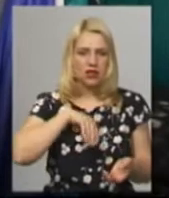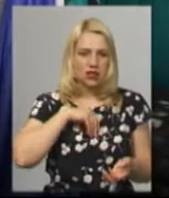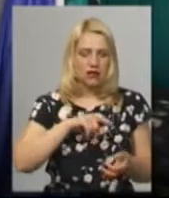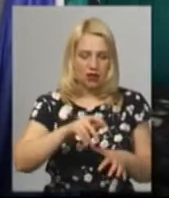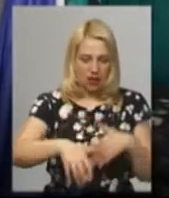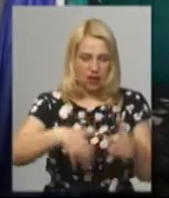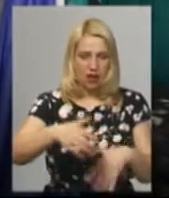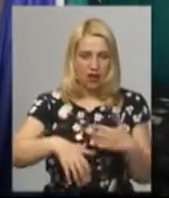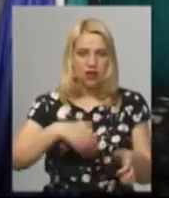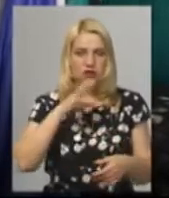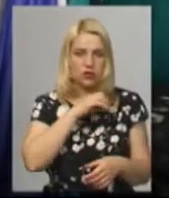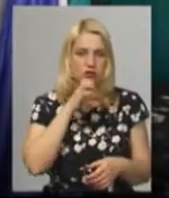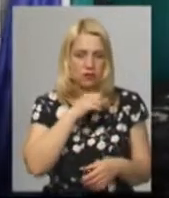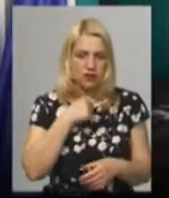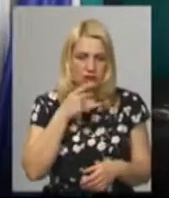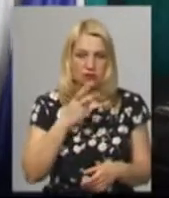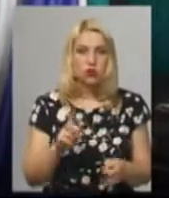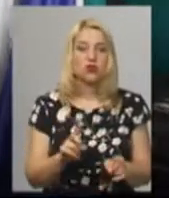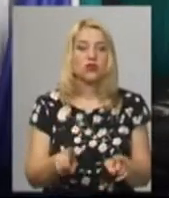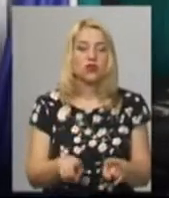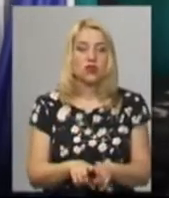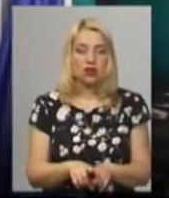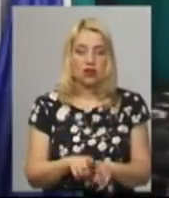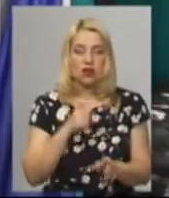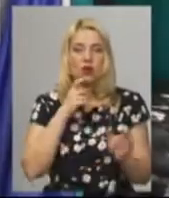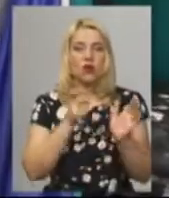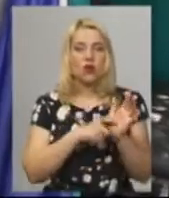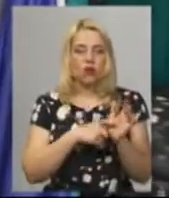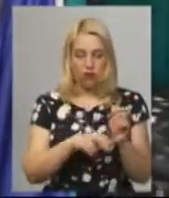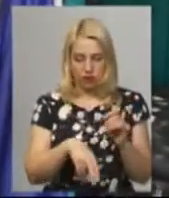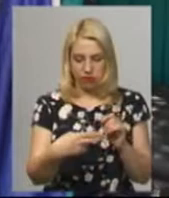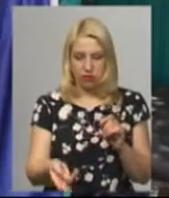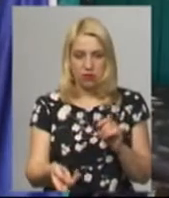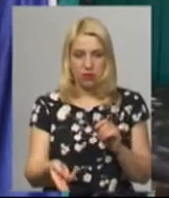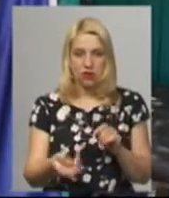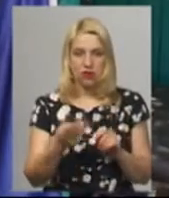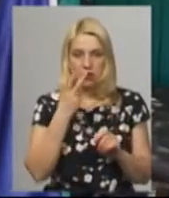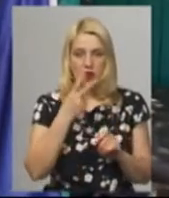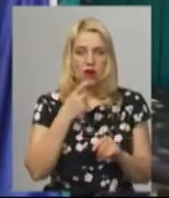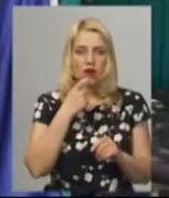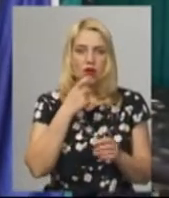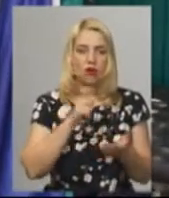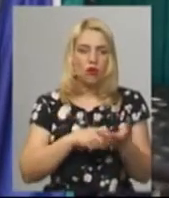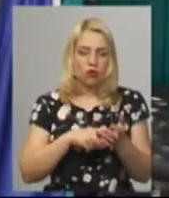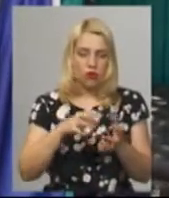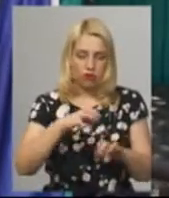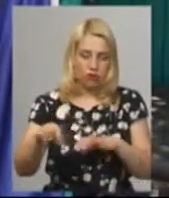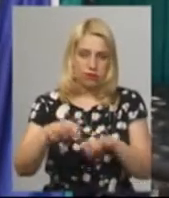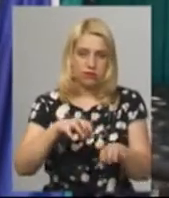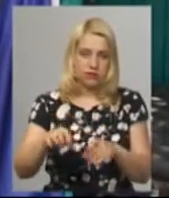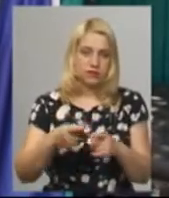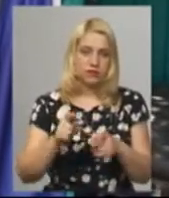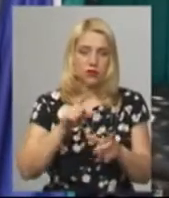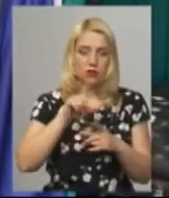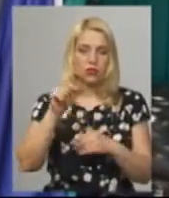дивлюся, що таке? Курка валяється. Дивлюсь, він вже роздирає курку. Поїхав в Старокостянтинів, він